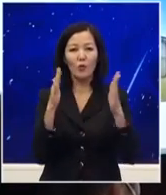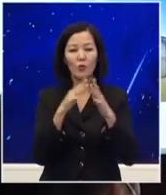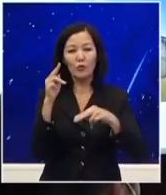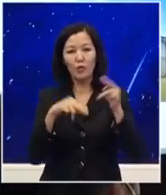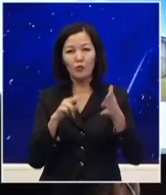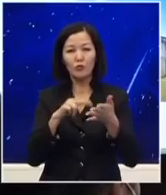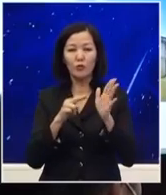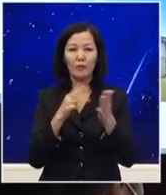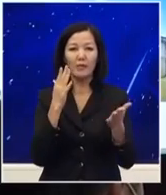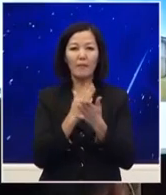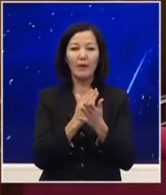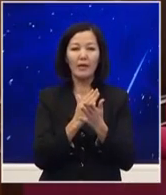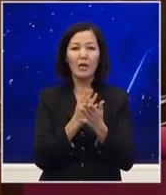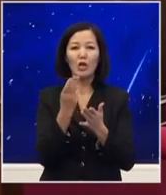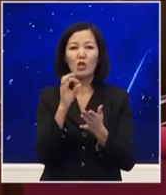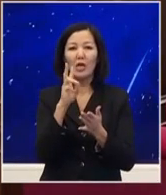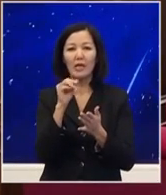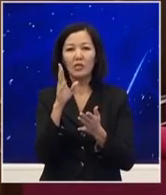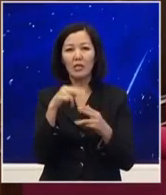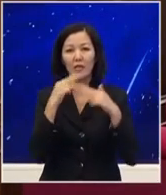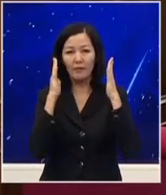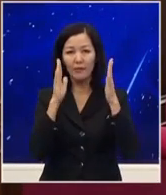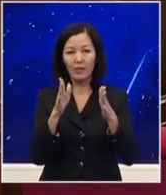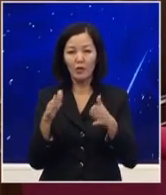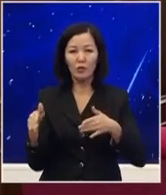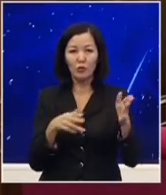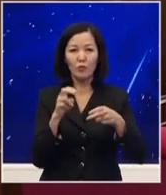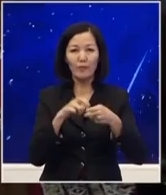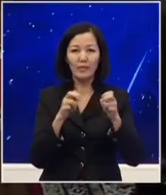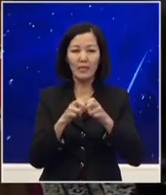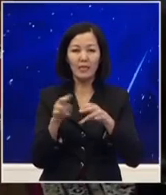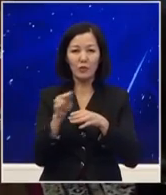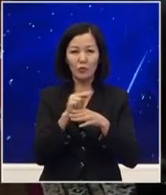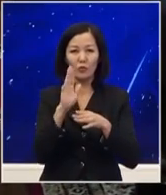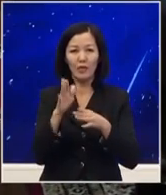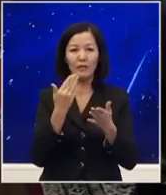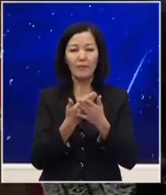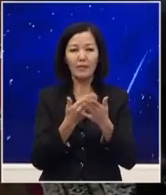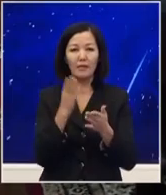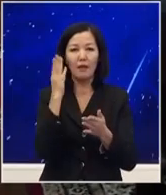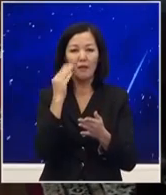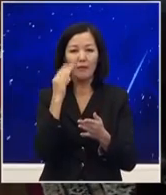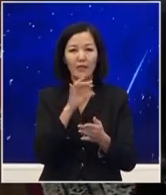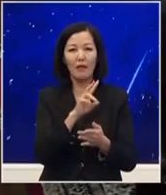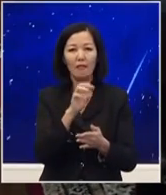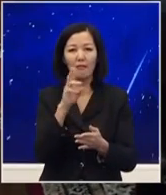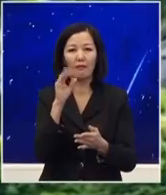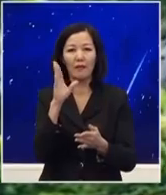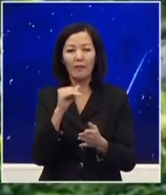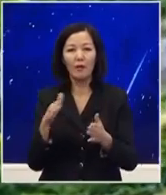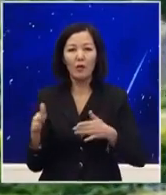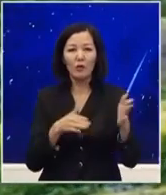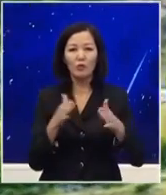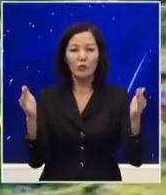бар. Шарын шатқалда назардан тыс қалмайды. Жол мәселесі де ескерусіз емес. Мәселен, Алматы Алтын Емел жолын қысқарту